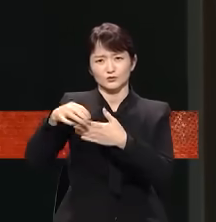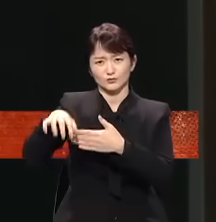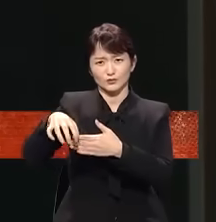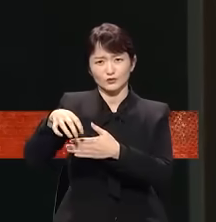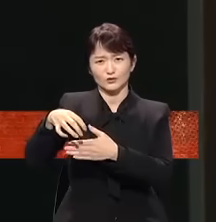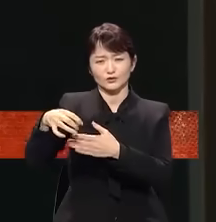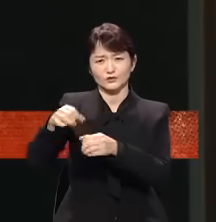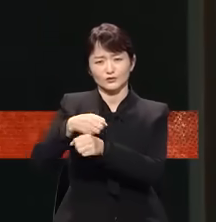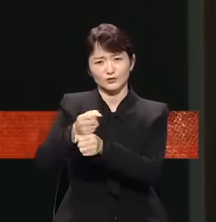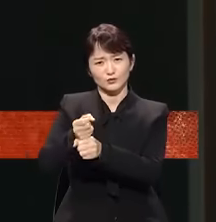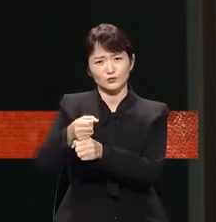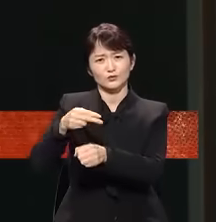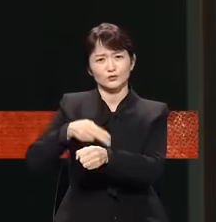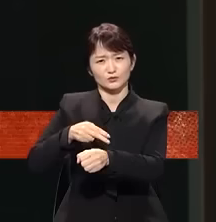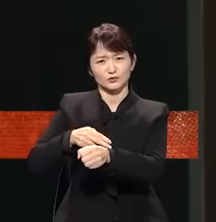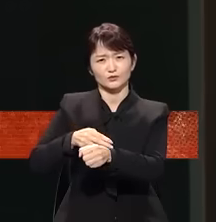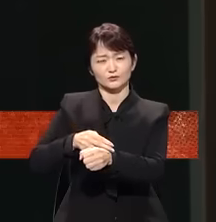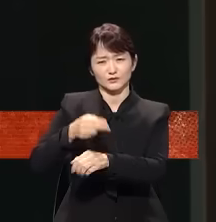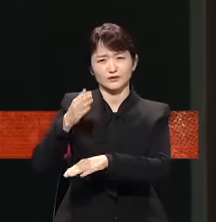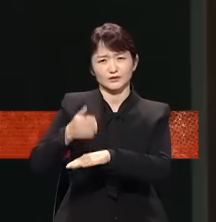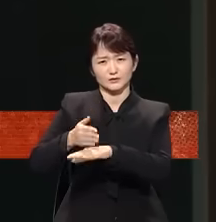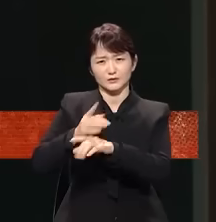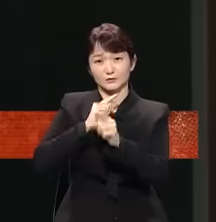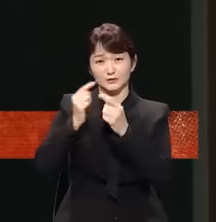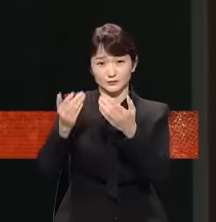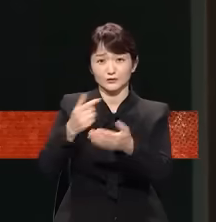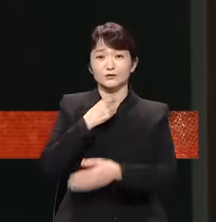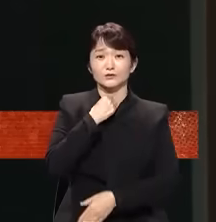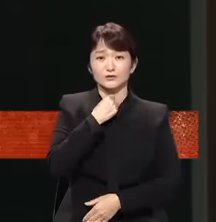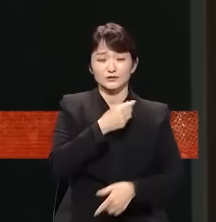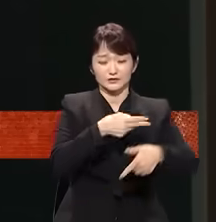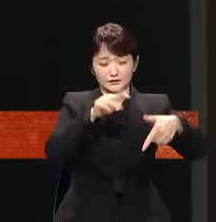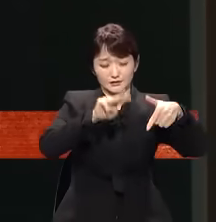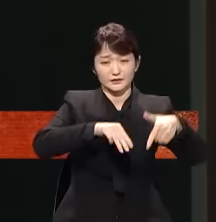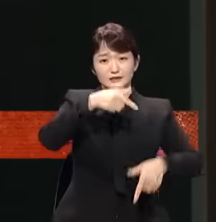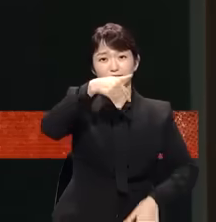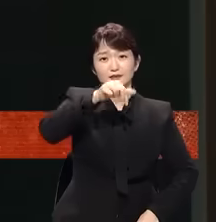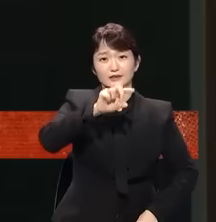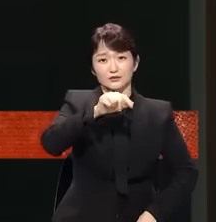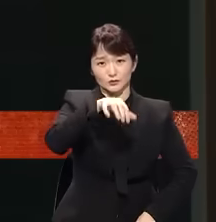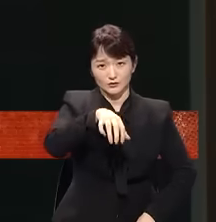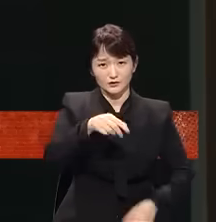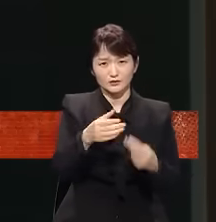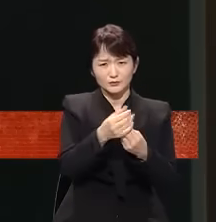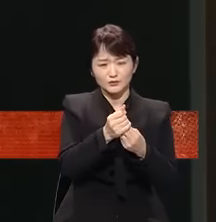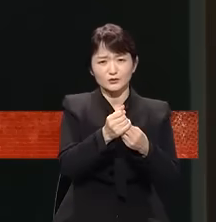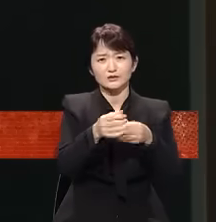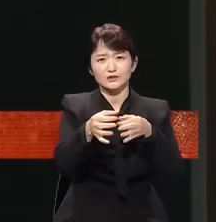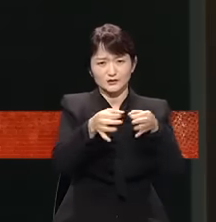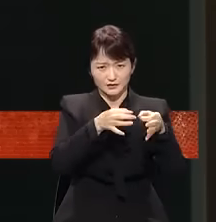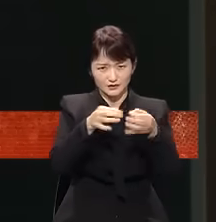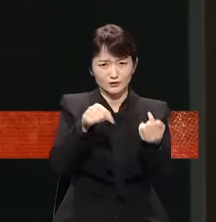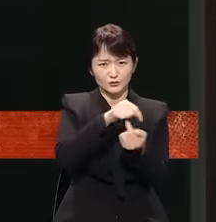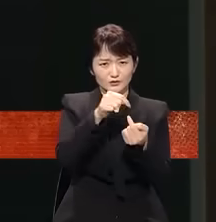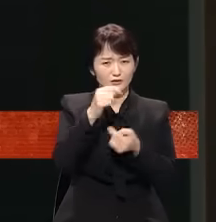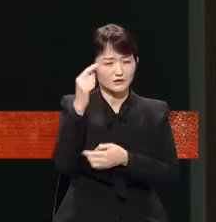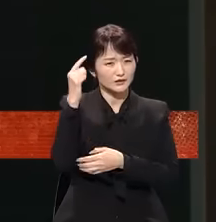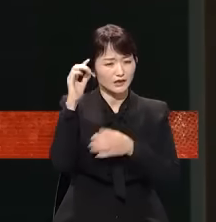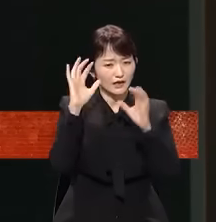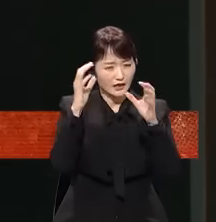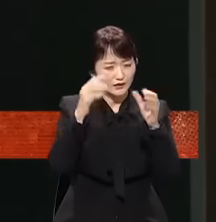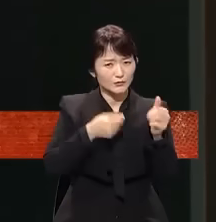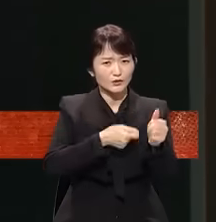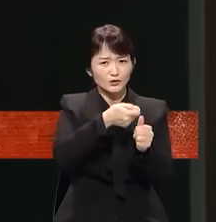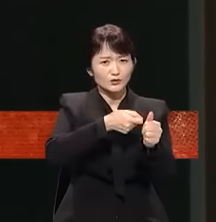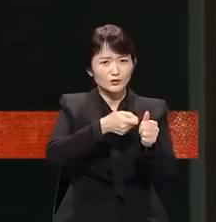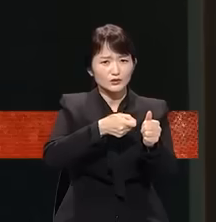교수님께 감사 인사 전하고 싶어요 하신 이미영님 자 인천 간석동에서 미용실 합니다 아이 머리 컷 해 주고 15,000원 나왔는데